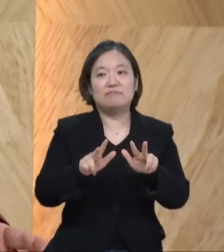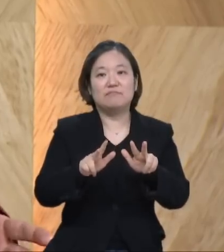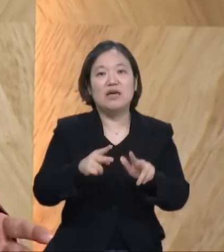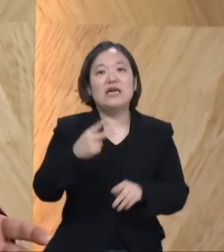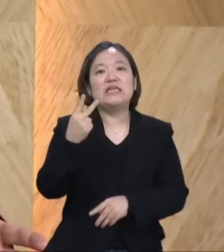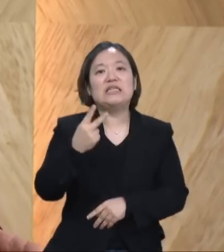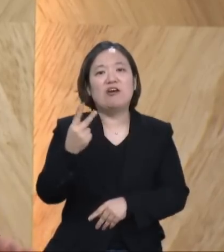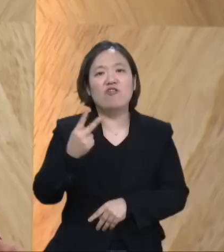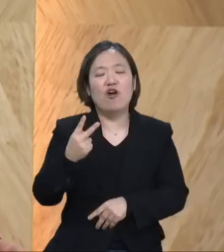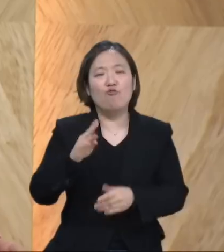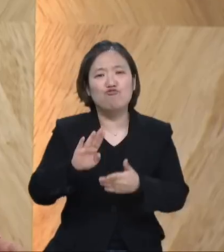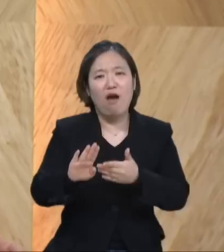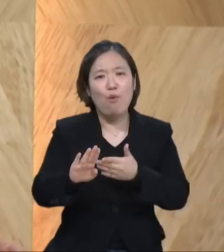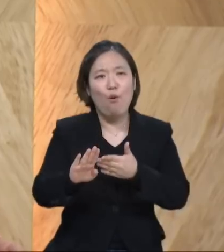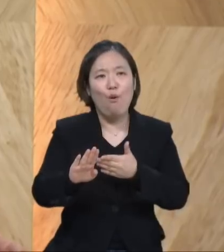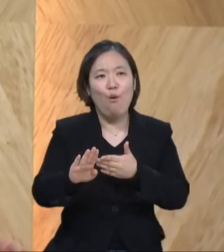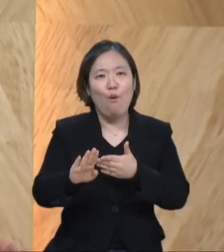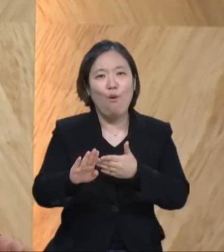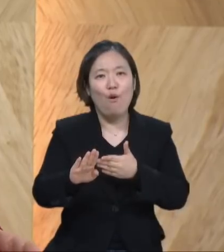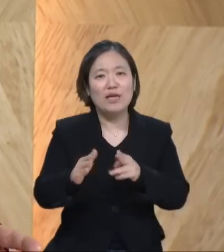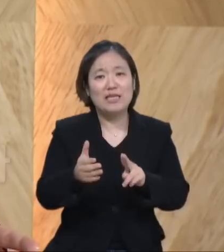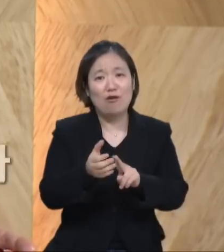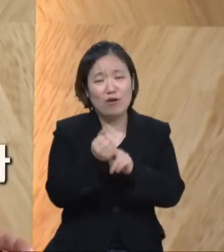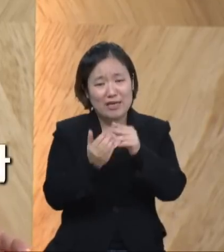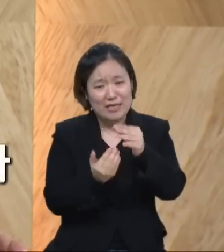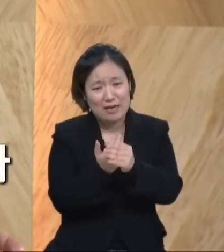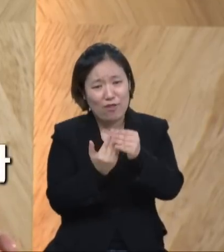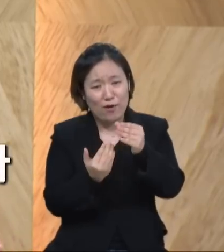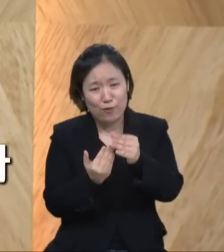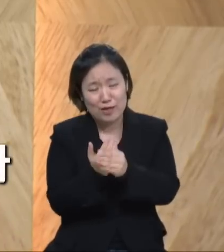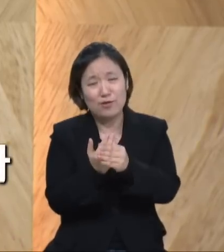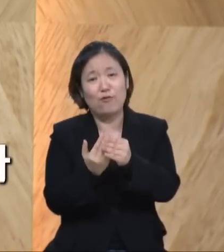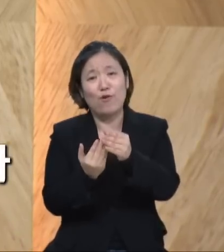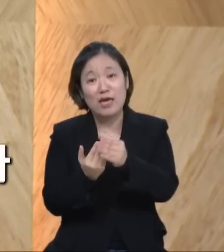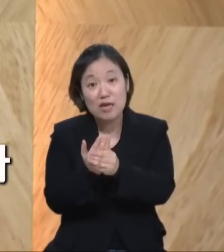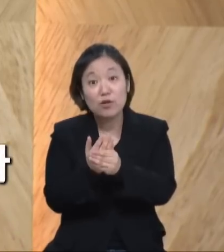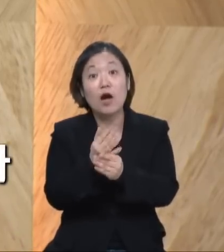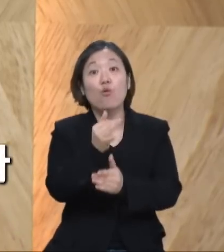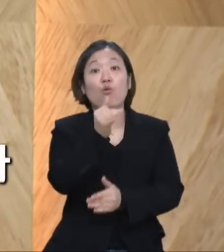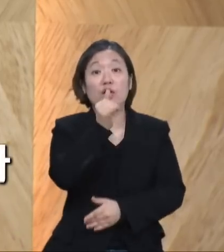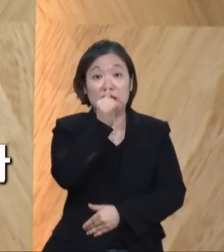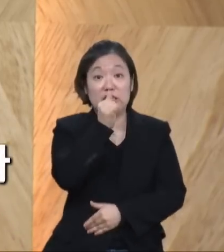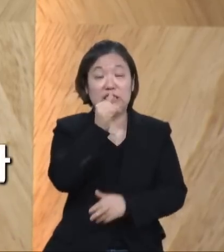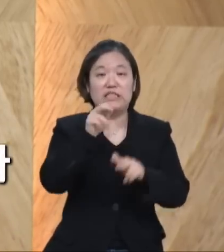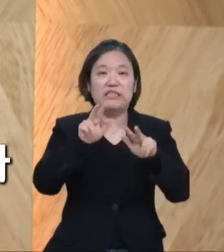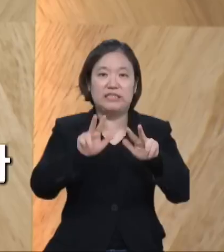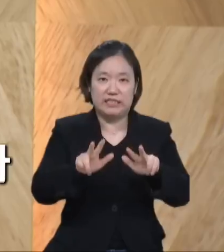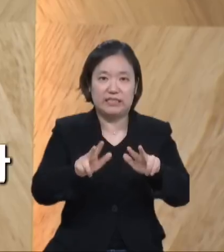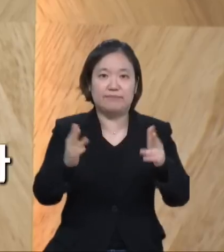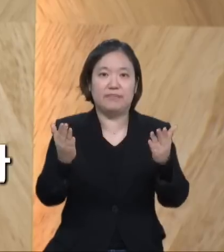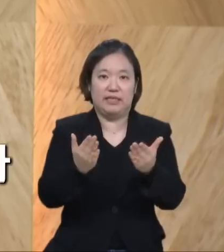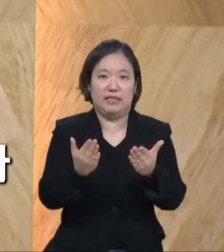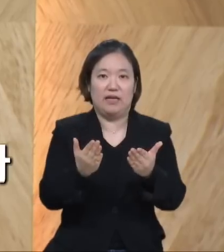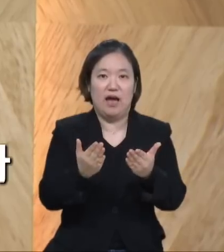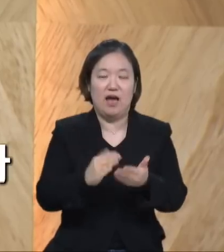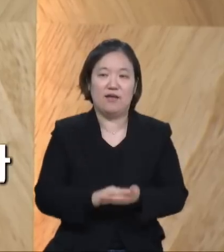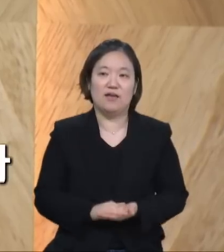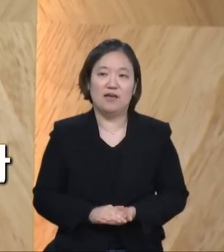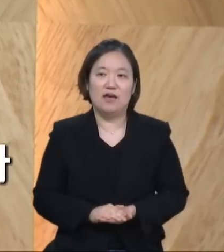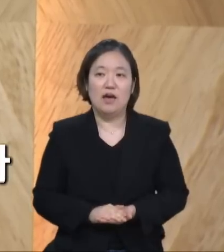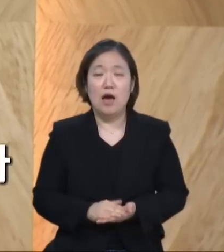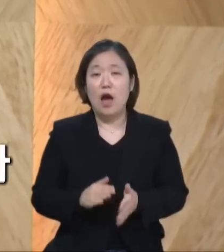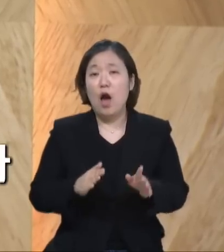2000년대에도 일어나고 있는 현재 진행형이다 불보살님의